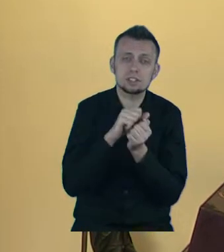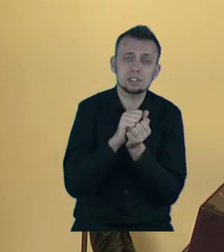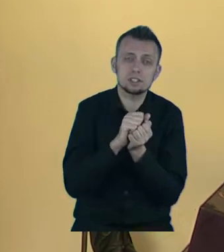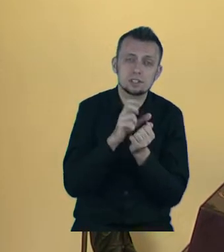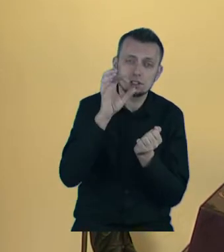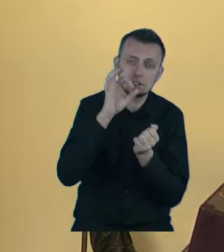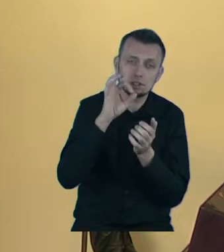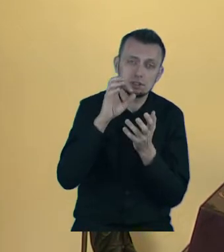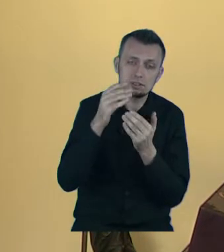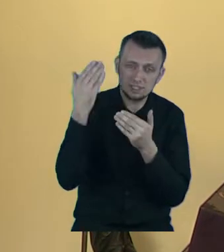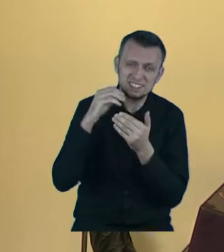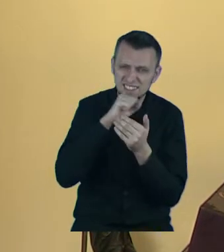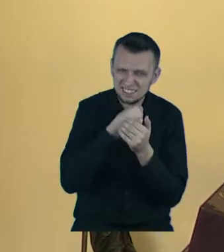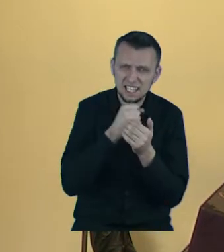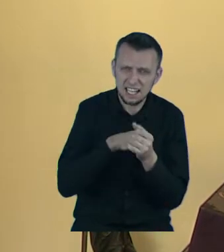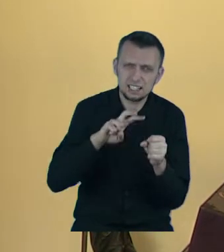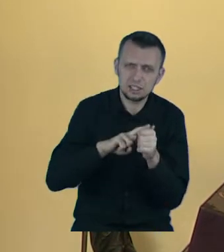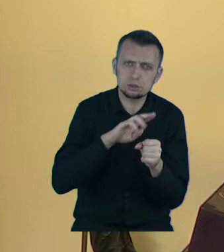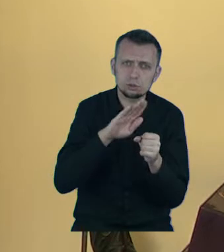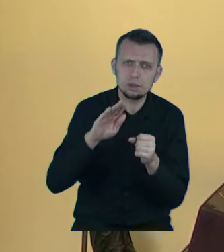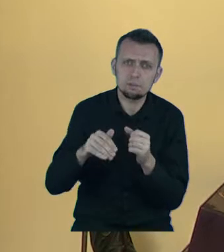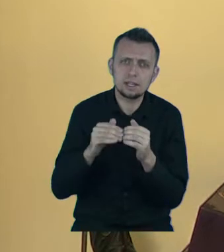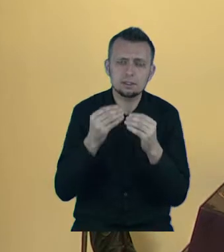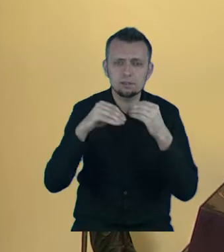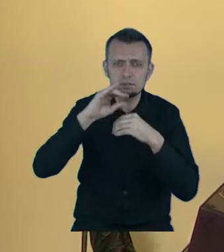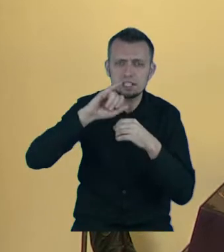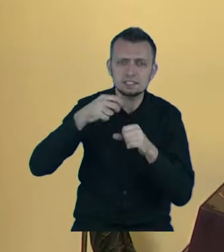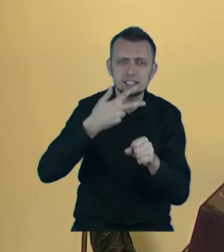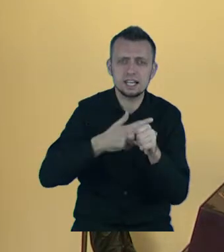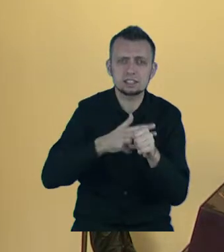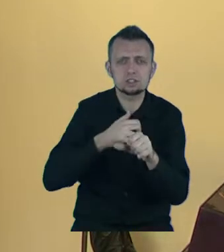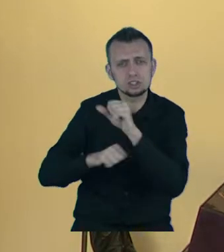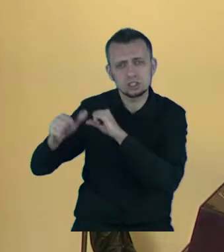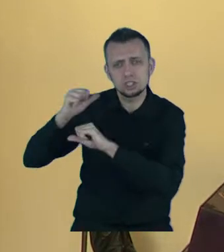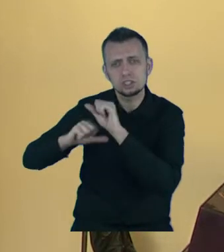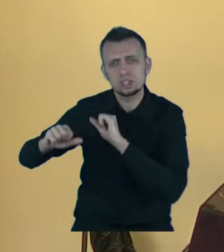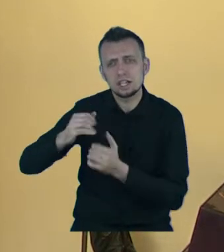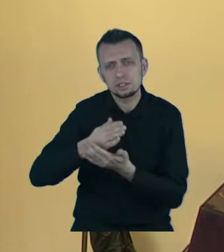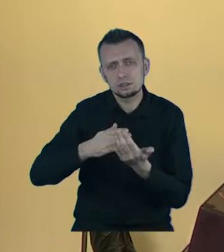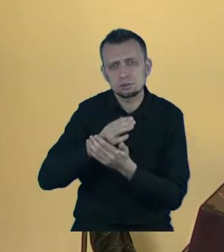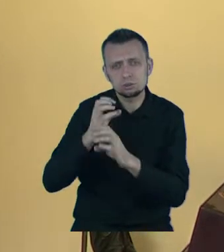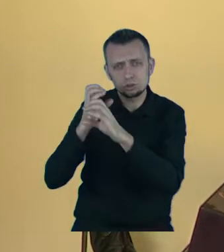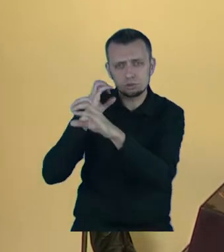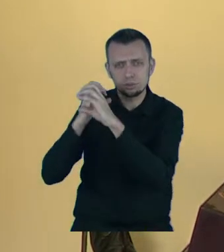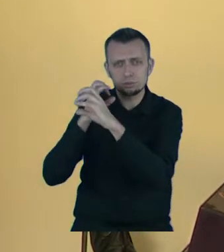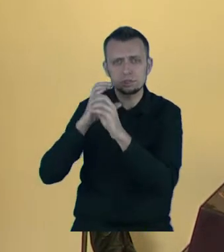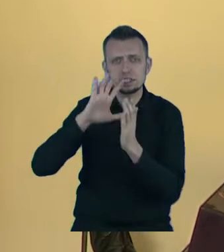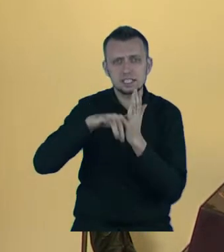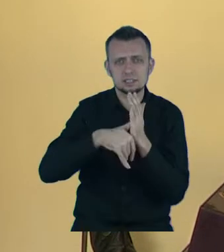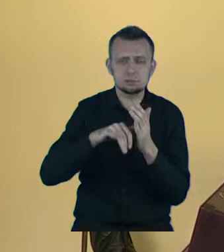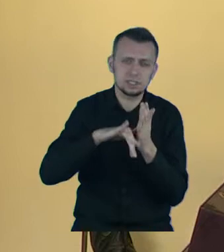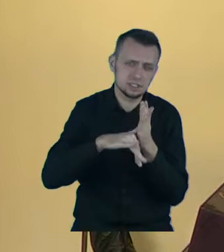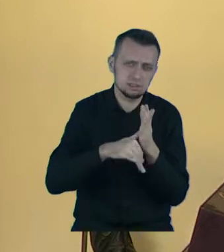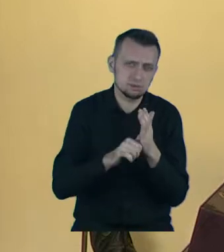autobusy już, które mają powyżej praktycznie 30 lat, które służą jeszcze w komunikacji miejskiej, tutaj jeżdżą na terenie